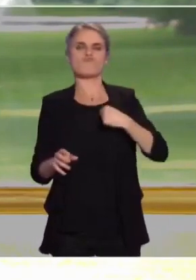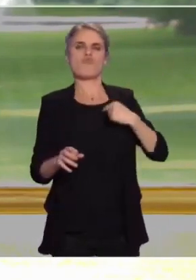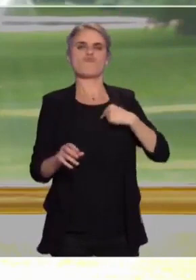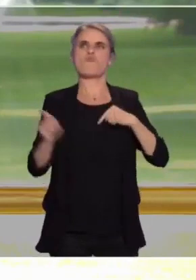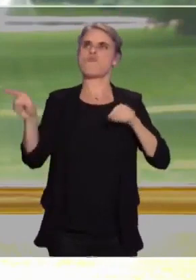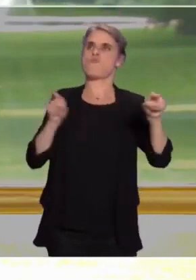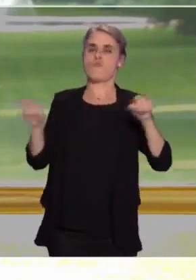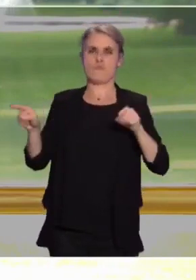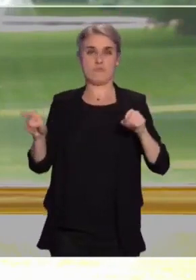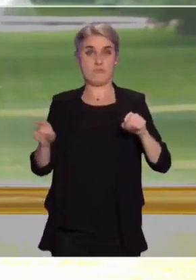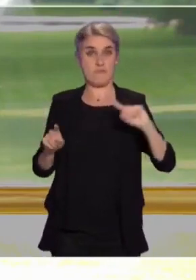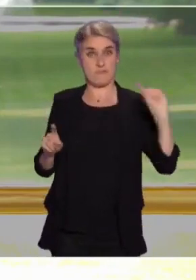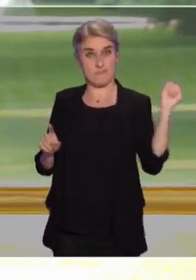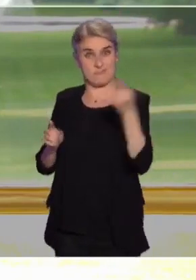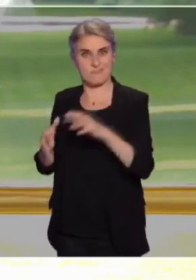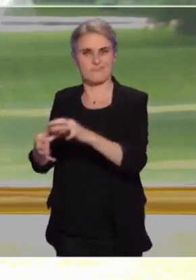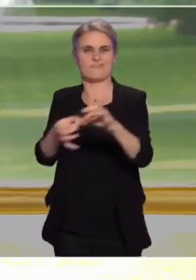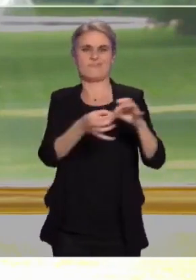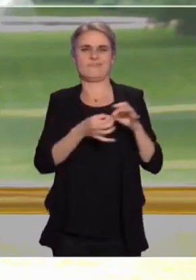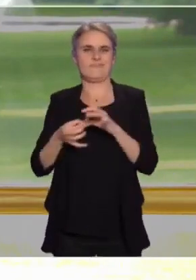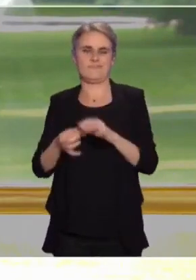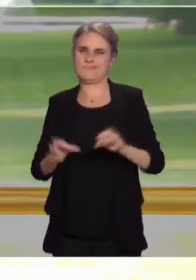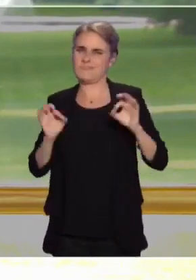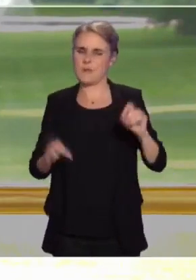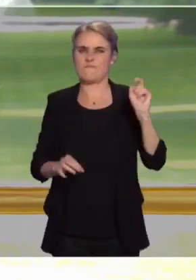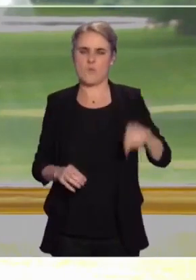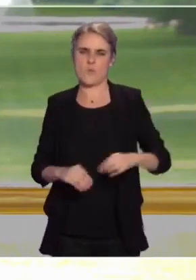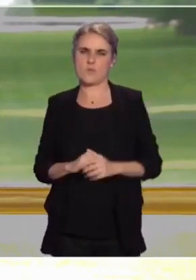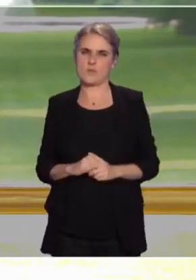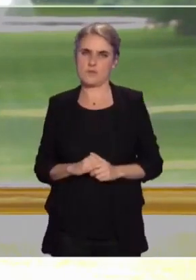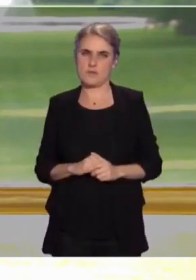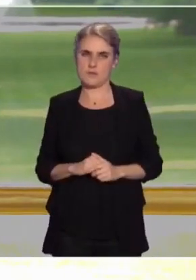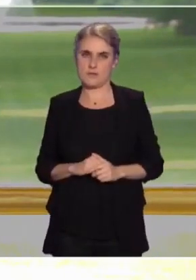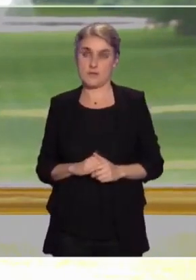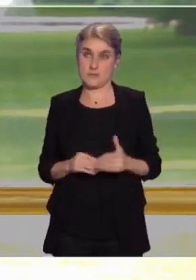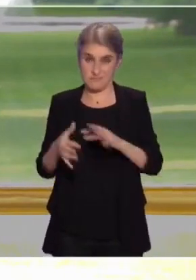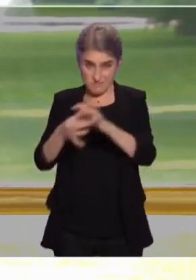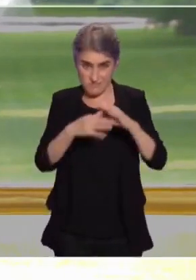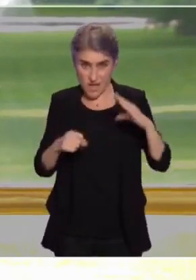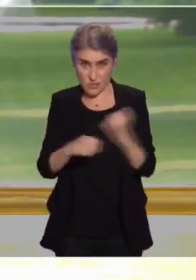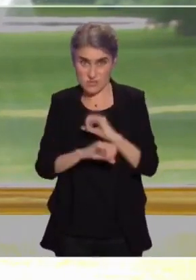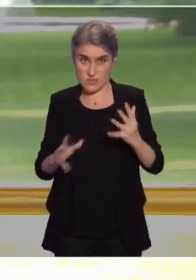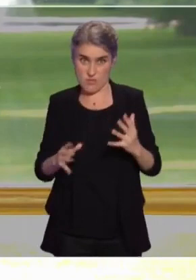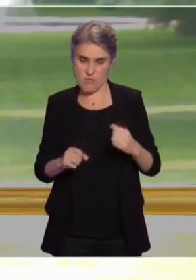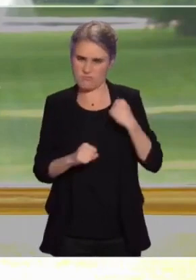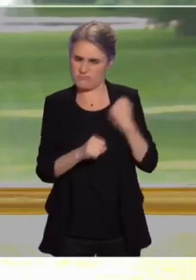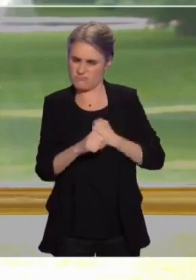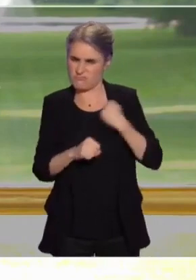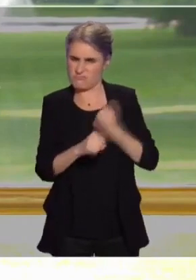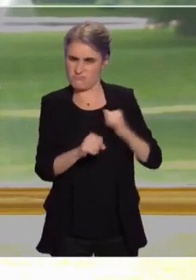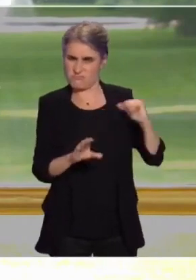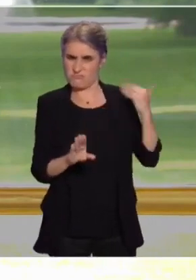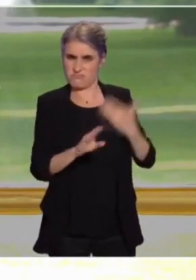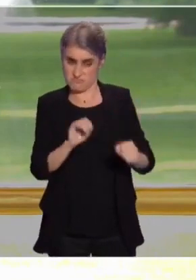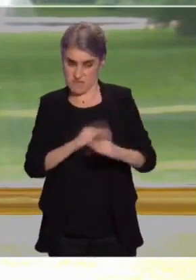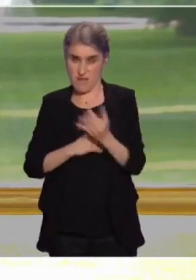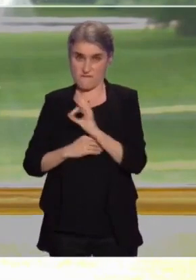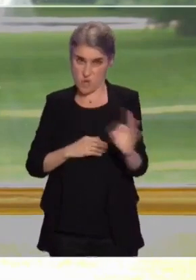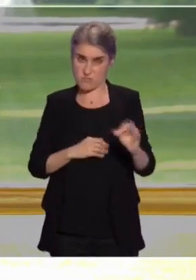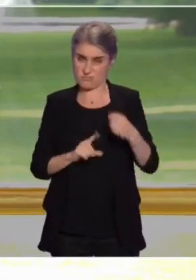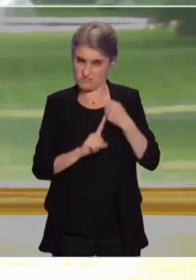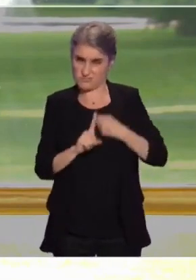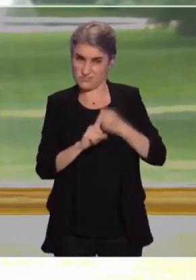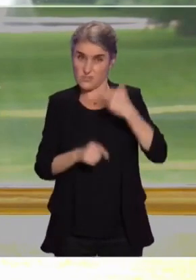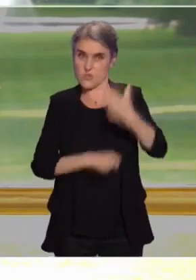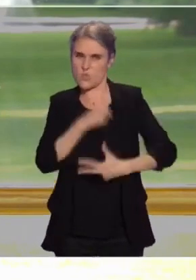de jeu c'est le résultat d'un travail acharné initiée par la france et que nous menons depuis trois